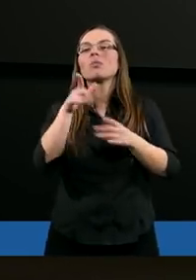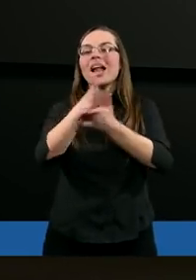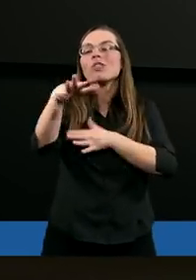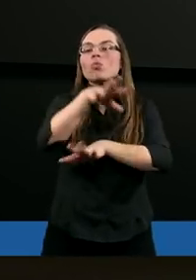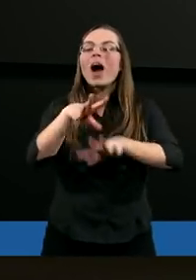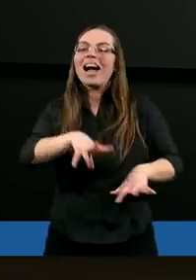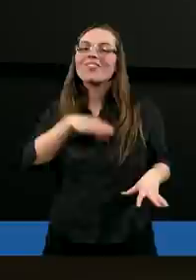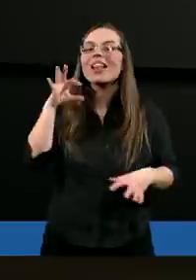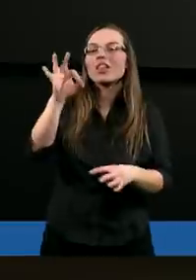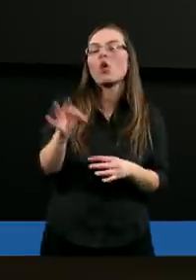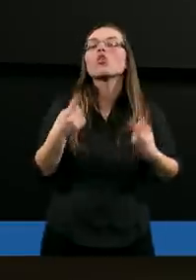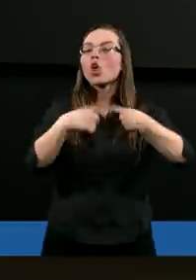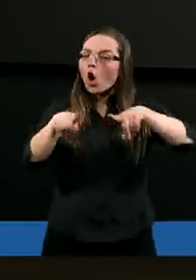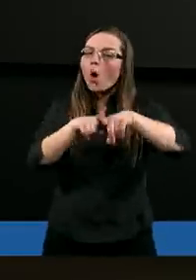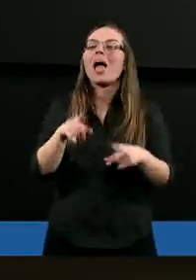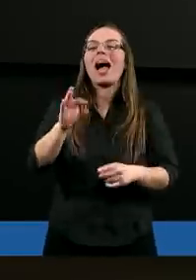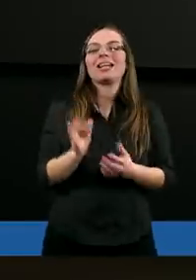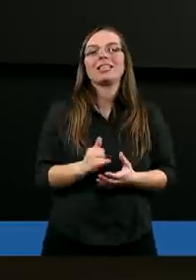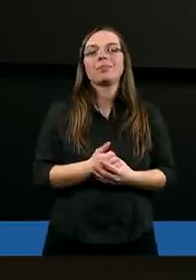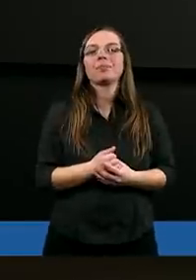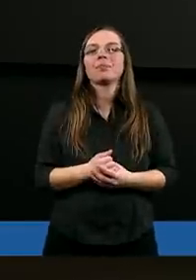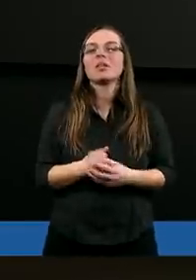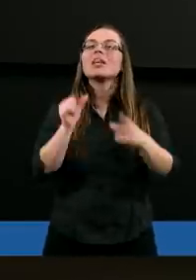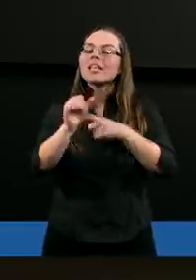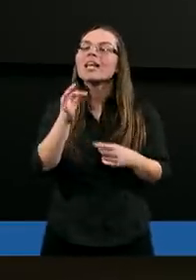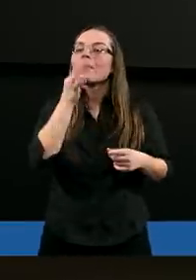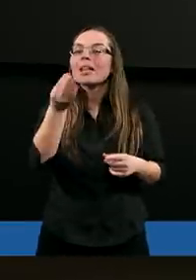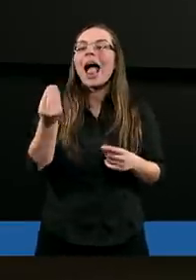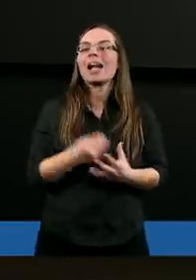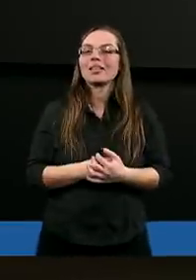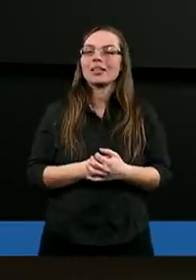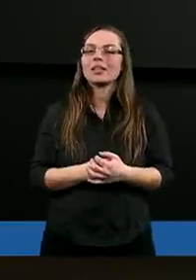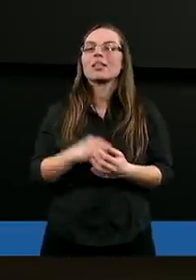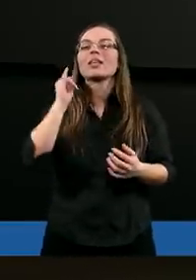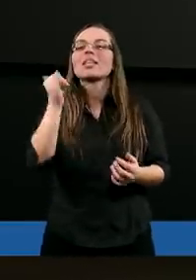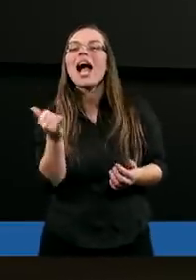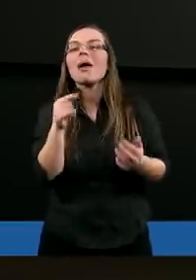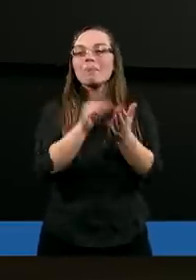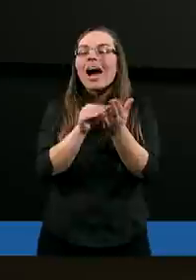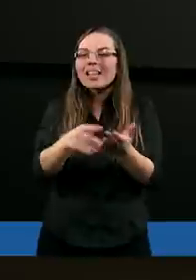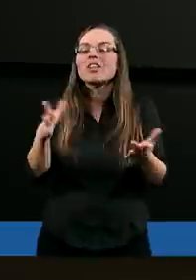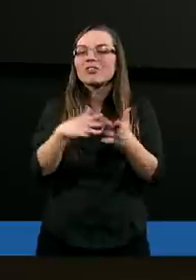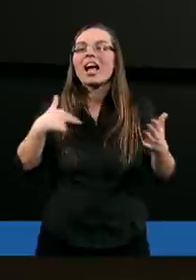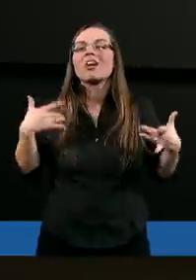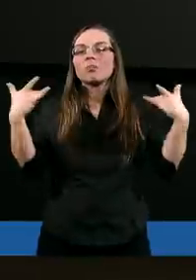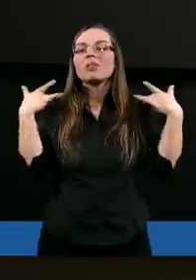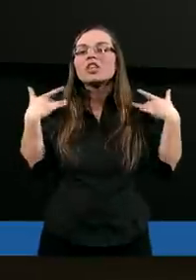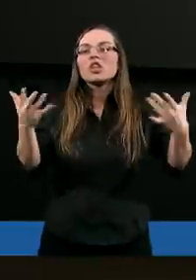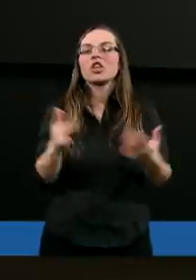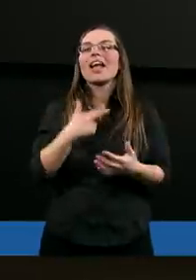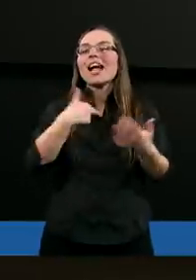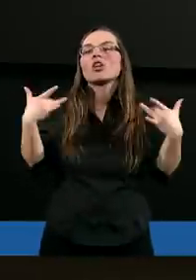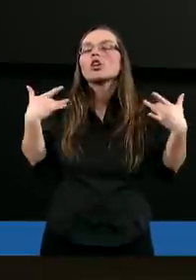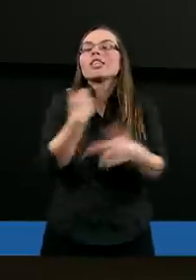Świętego to dokonali. I to jest pytanie teraz praktyczne, odnośnie naszego